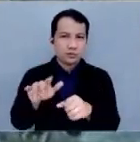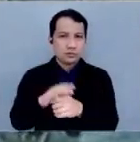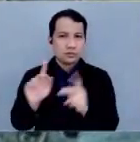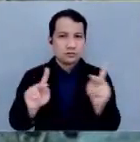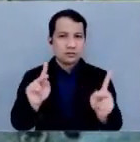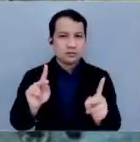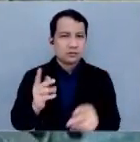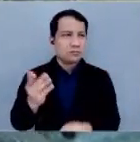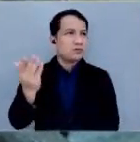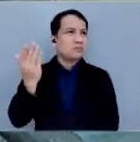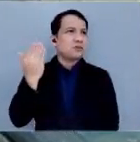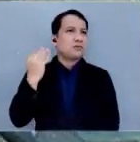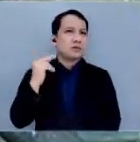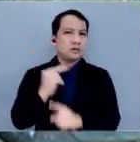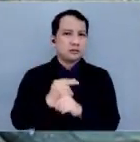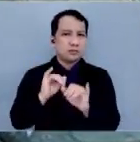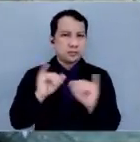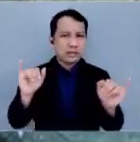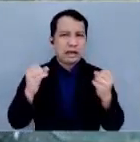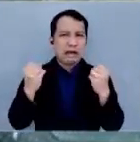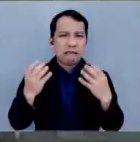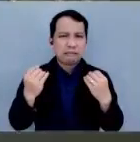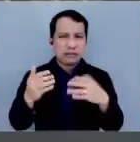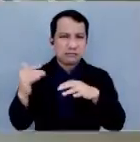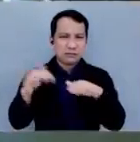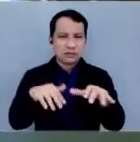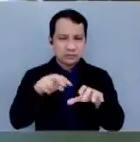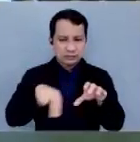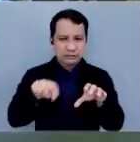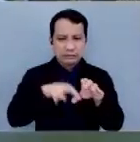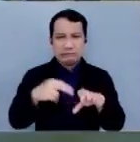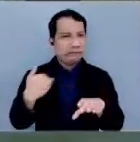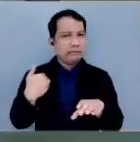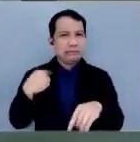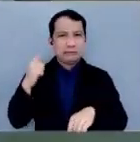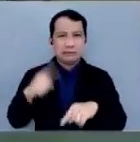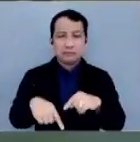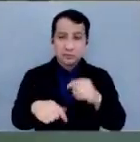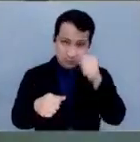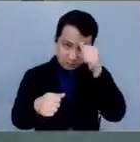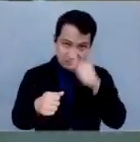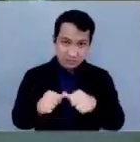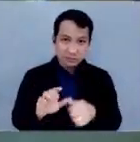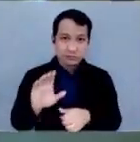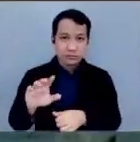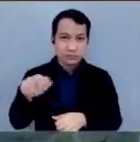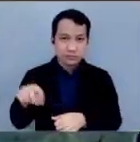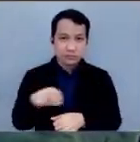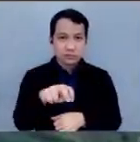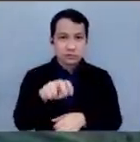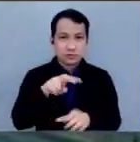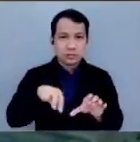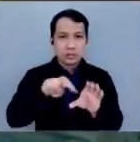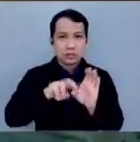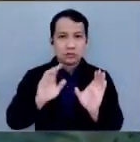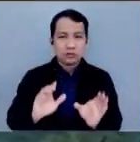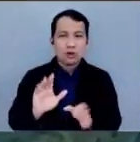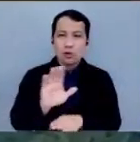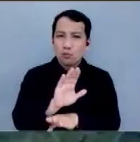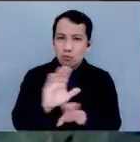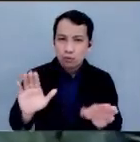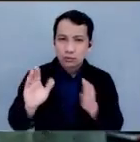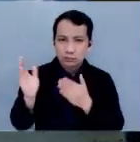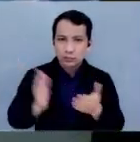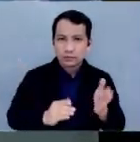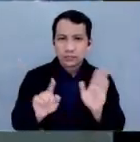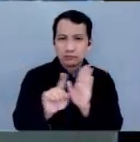na noong November, ganun, hindi ako nakasakay. Paalala naman sa mga biyahero para iwas hassle, huwag magdala ng mga ipinagbabawal